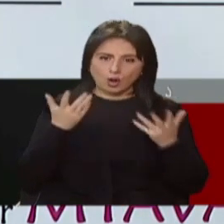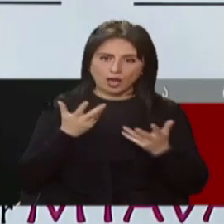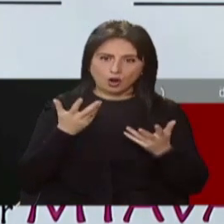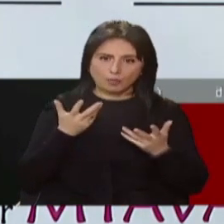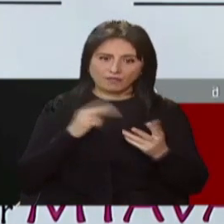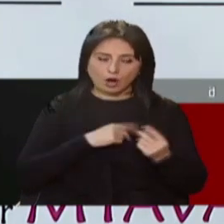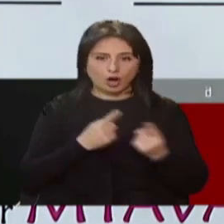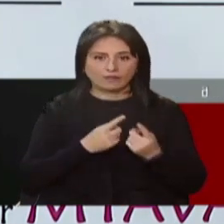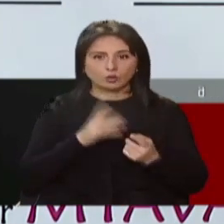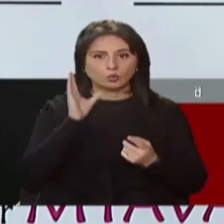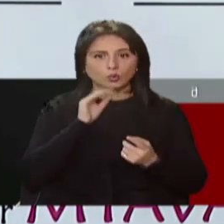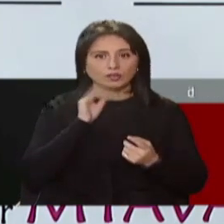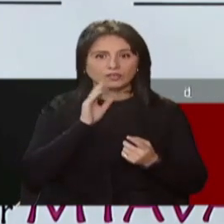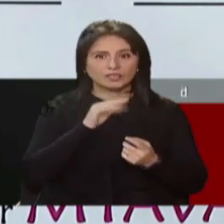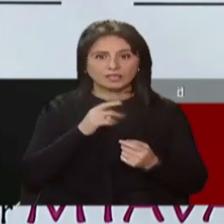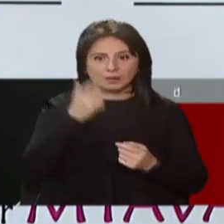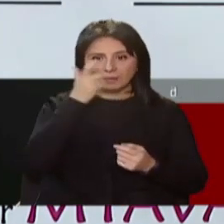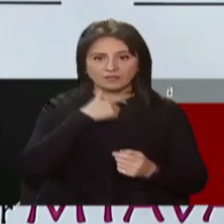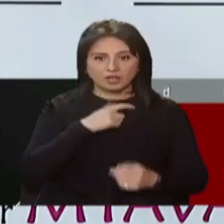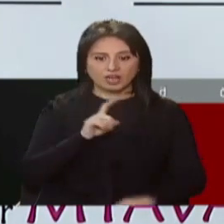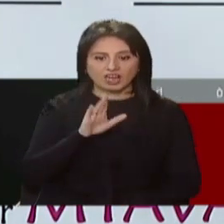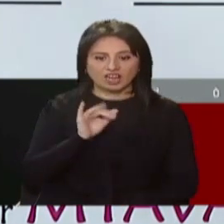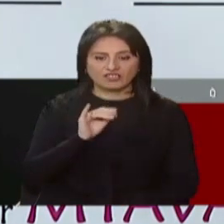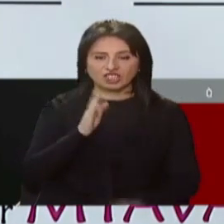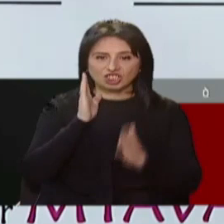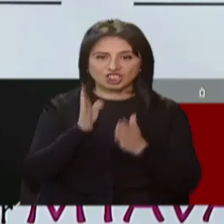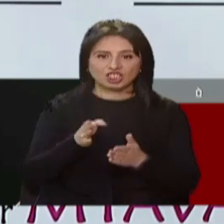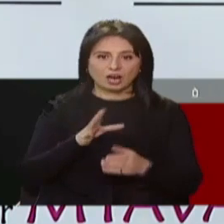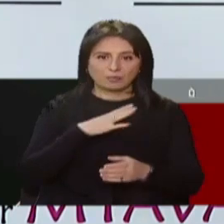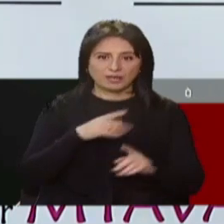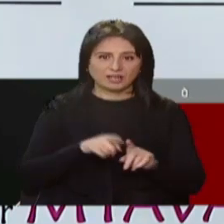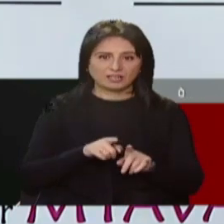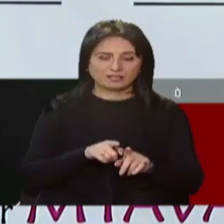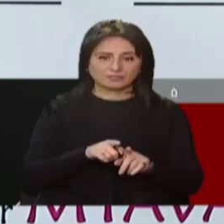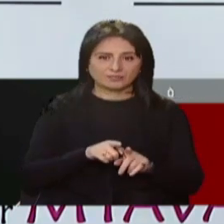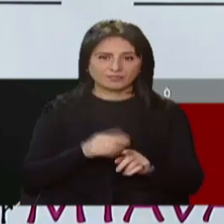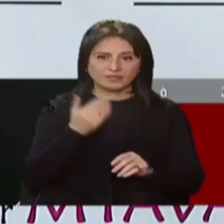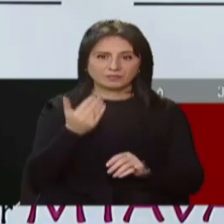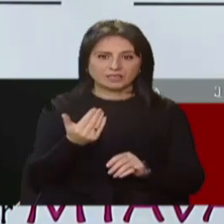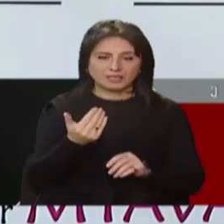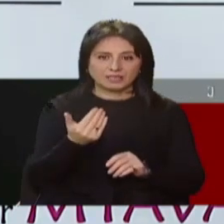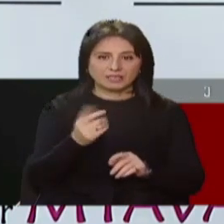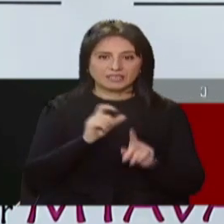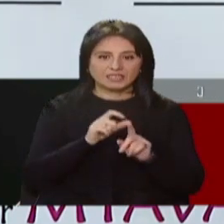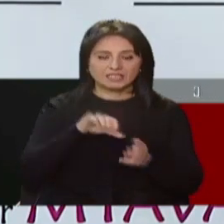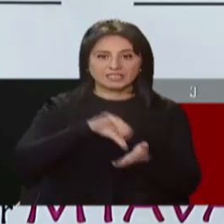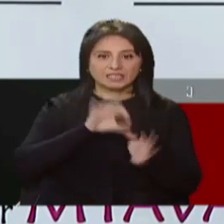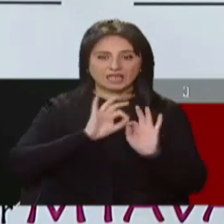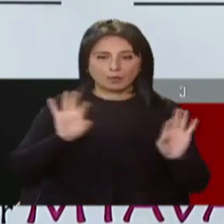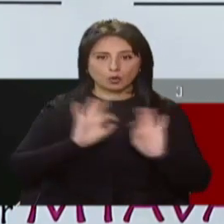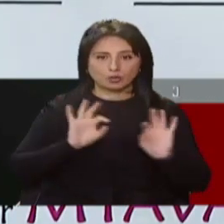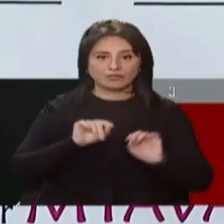შეიძლება კოლეგიალობა როდესაც ბატონ იაგო ხუჩიას მიმართებაში იყო ესე ვთქვათ მისი სიტყვა